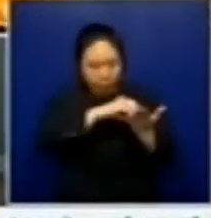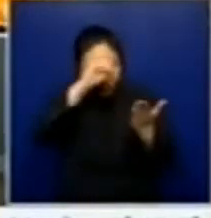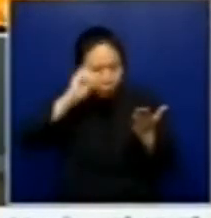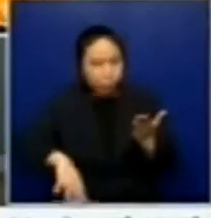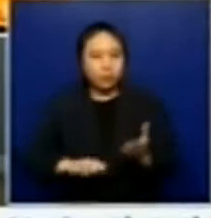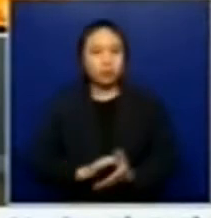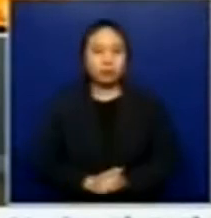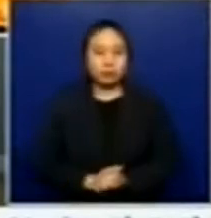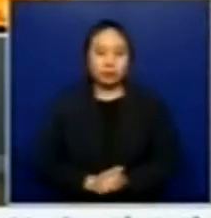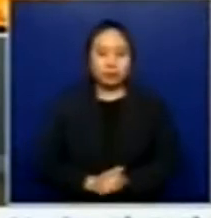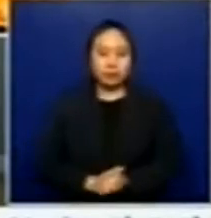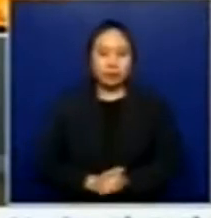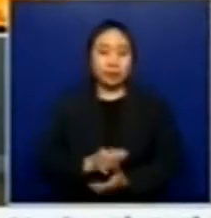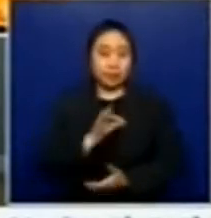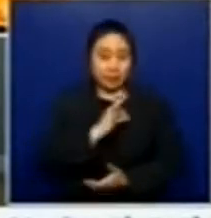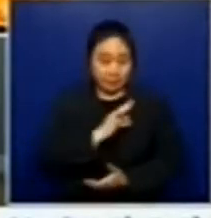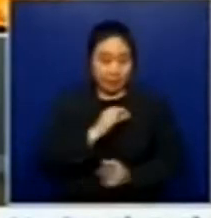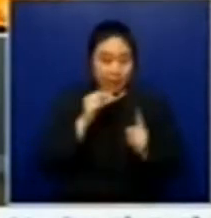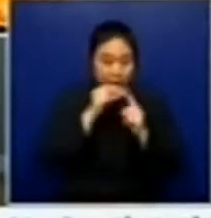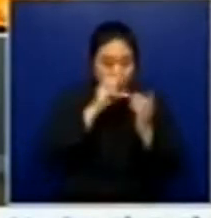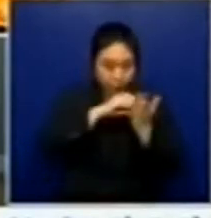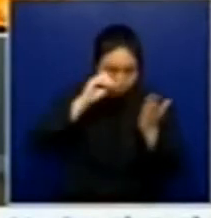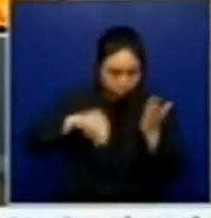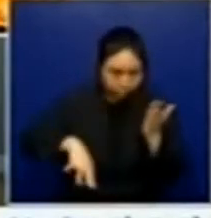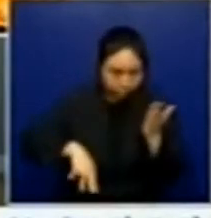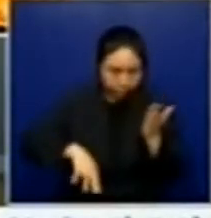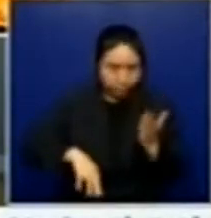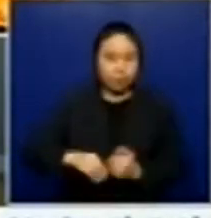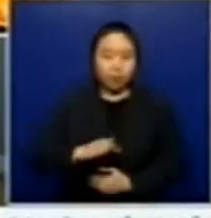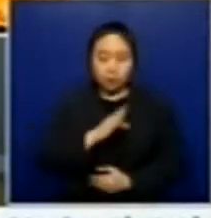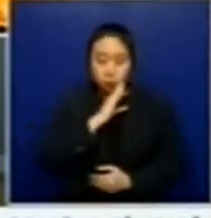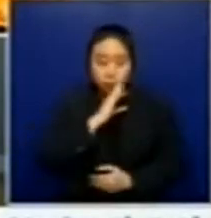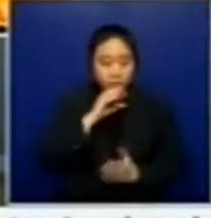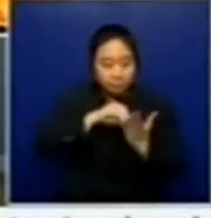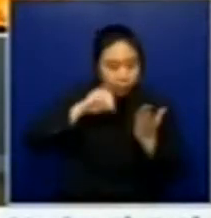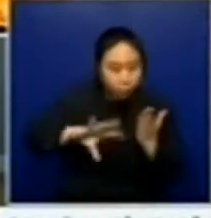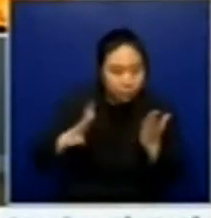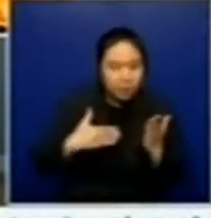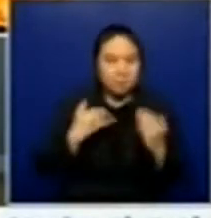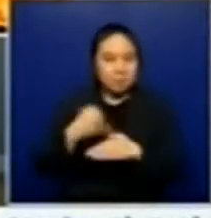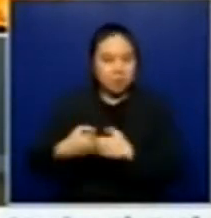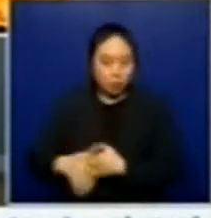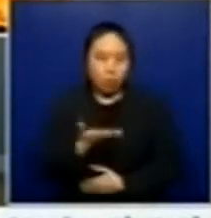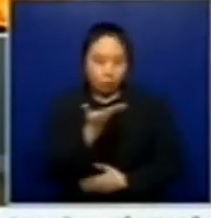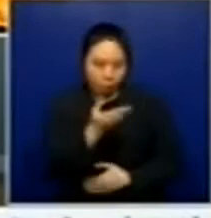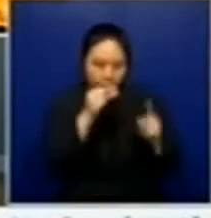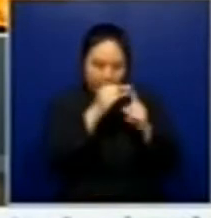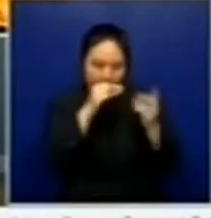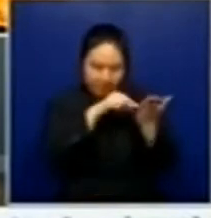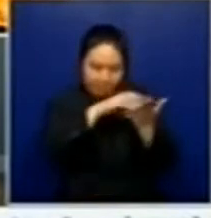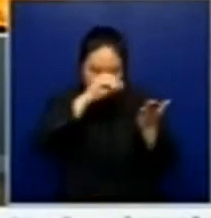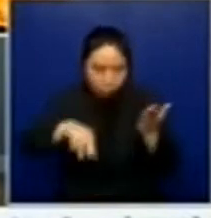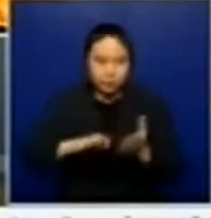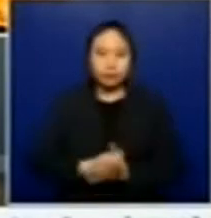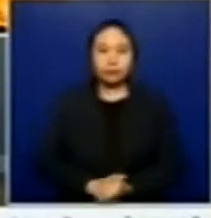าชิกตัดออกไปนะครับคำนี้กรุณาไม่งั้นจะไม่จบสิ้นนะครับขอถอนคำพูดนี้ออกไปครับผม